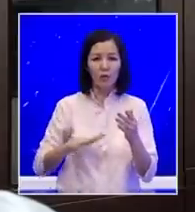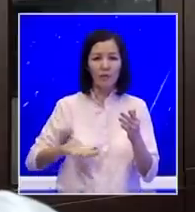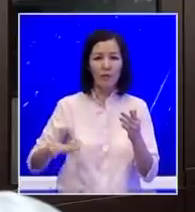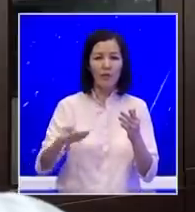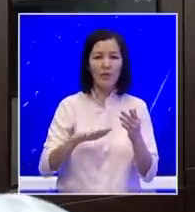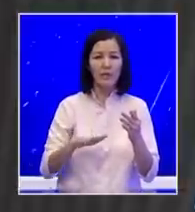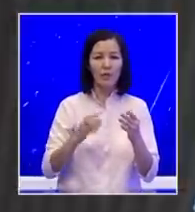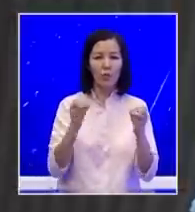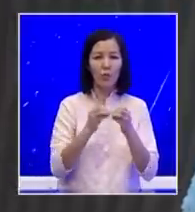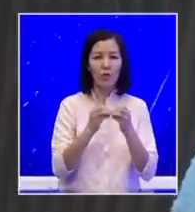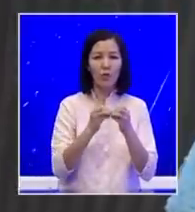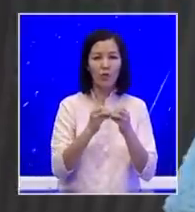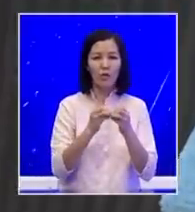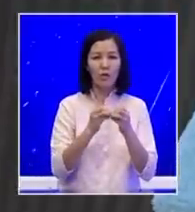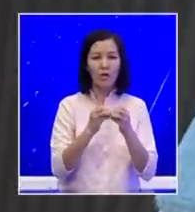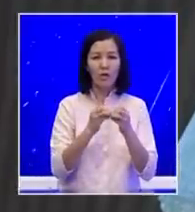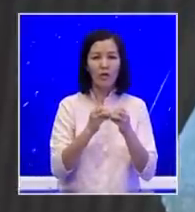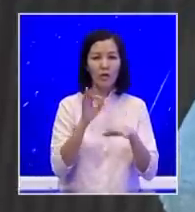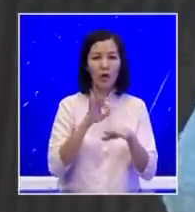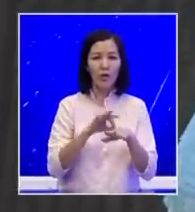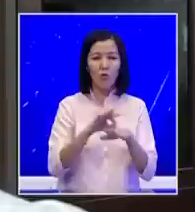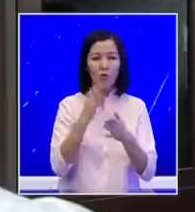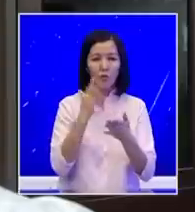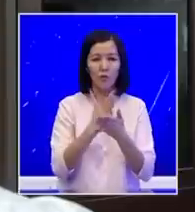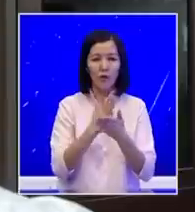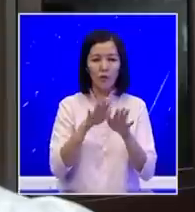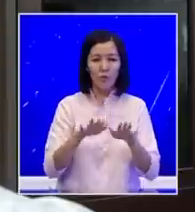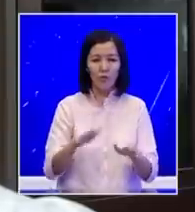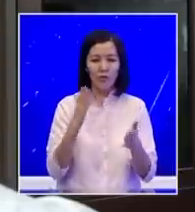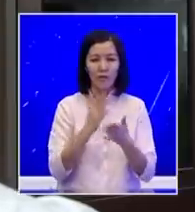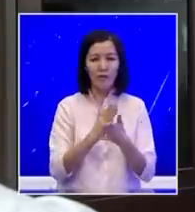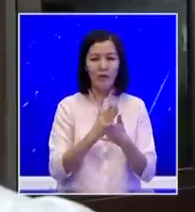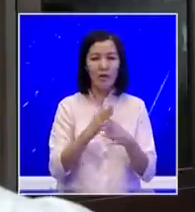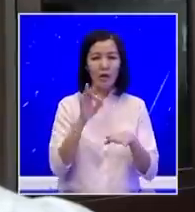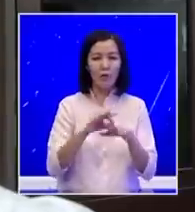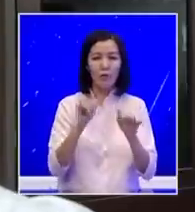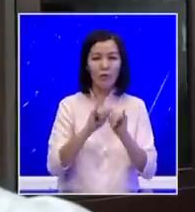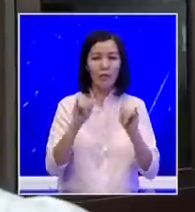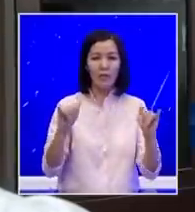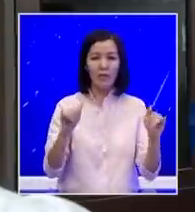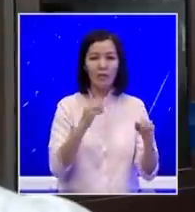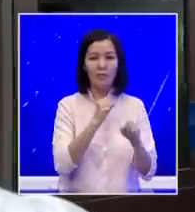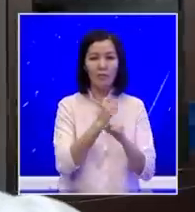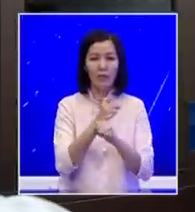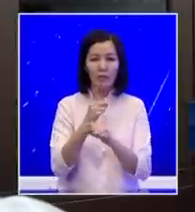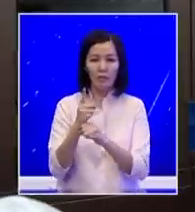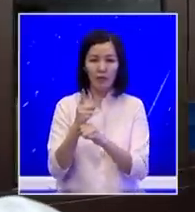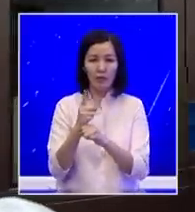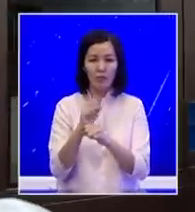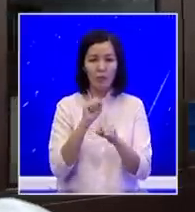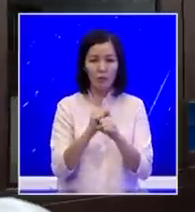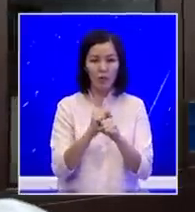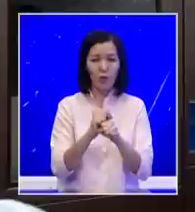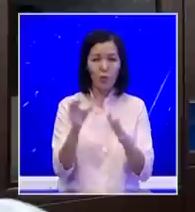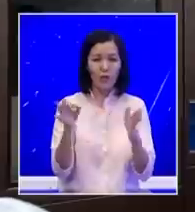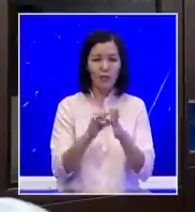10 осындай очаг бар. Коронавирустың инфекцияның ары қарай таралып кетпеуін шектеу мақсатында бүгінгі